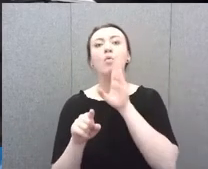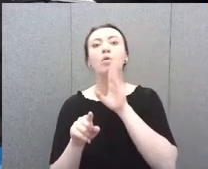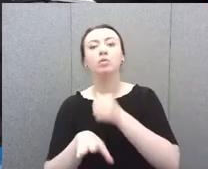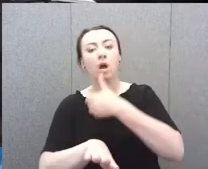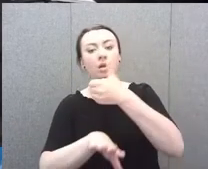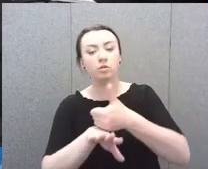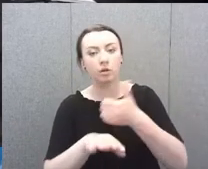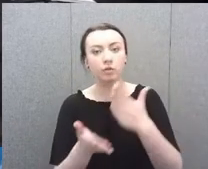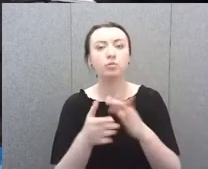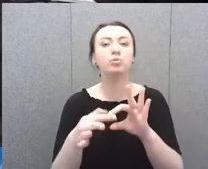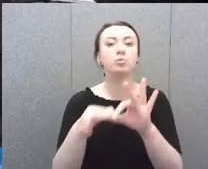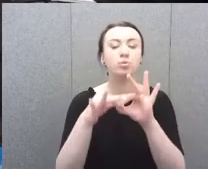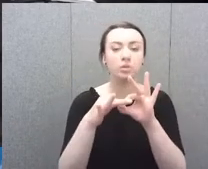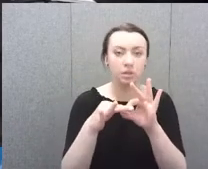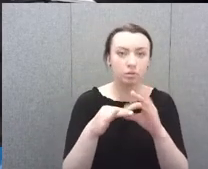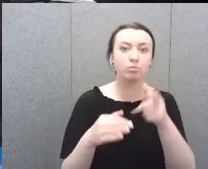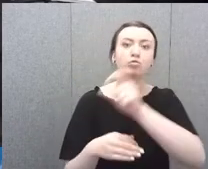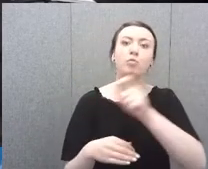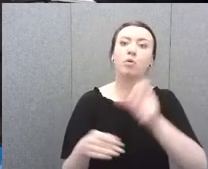но и